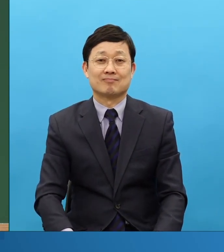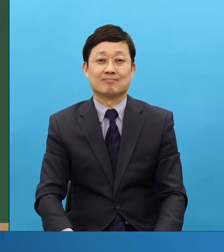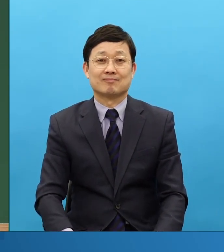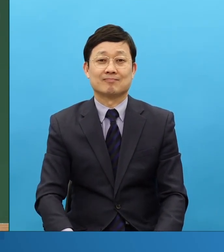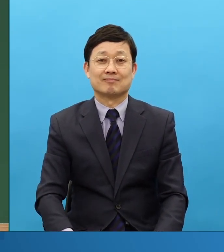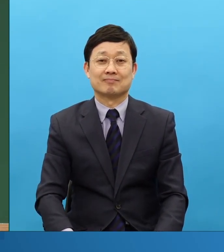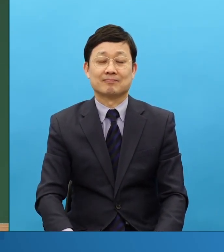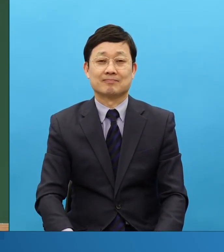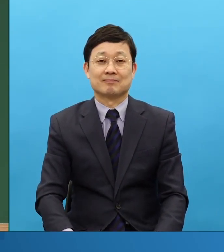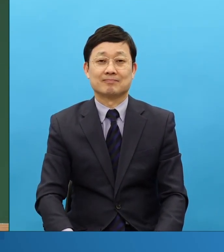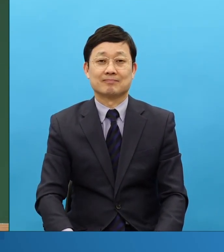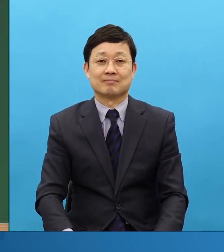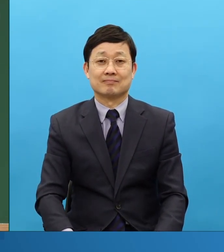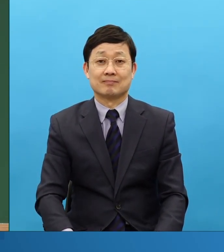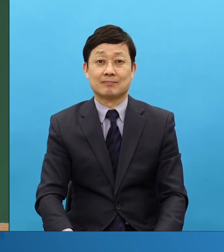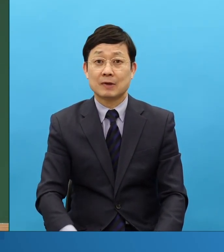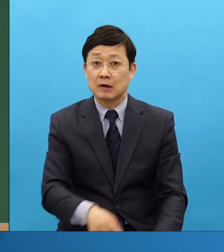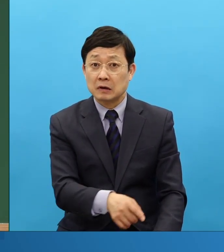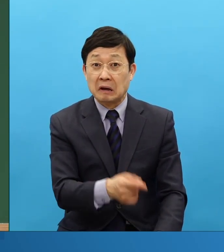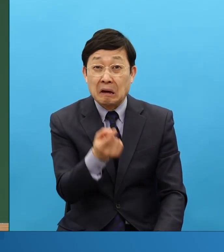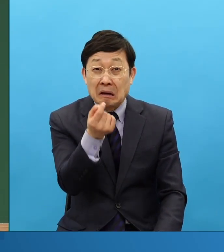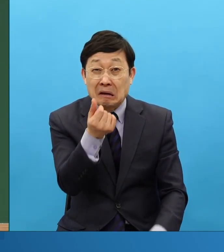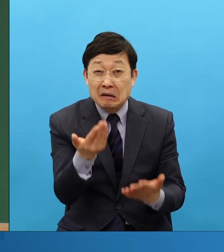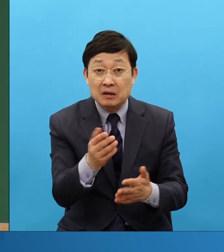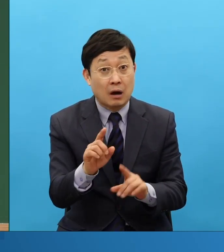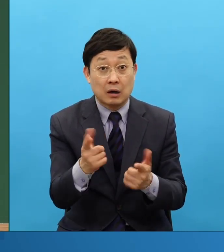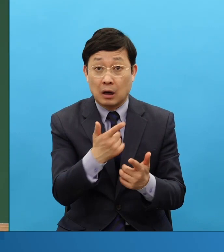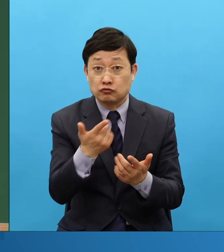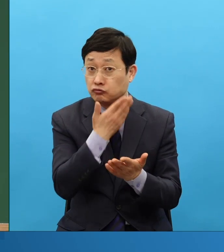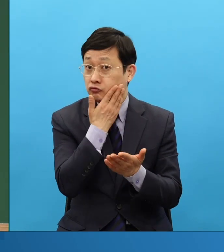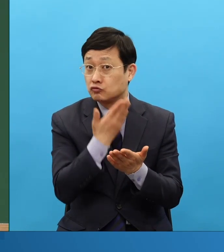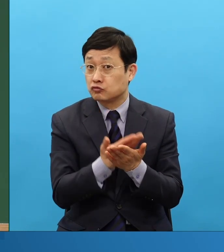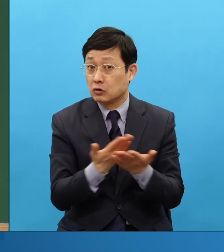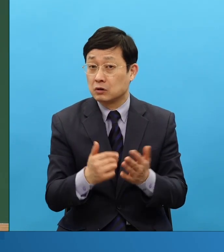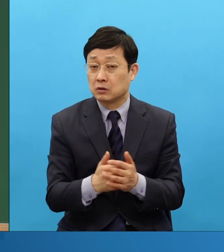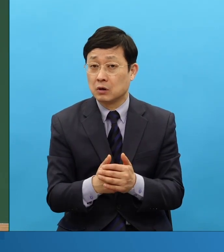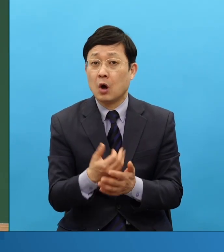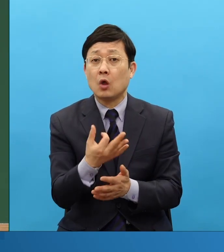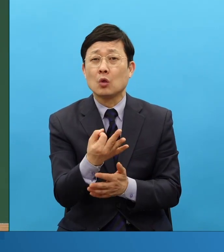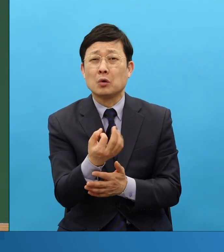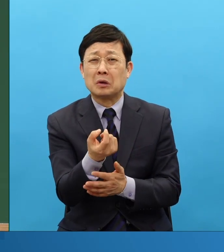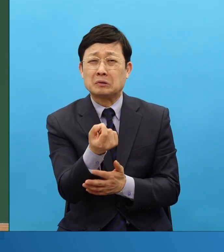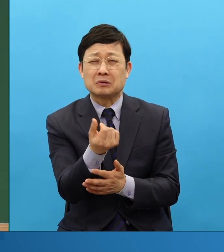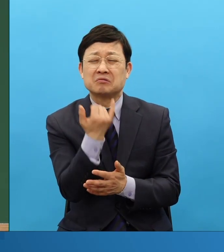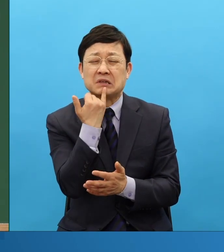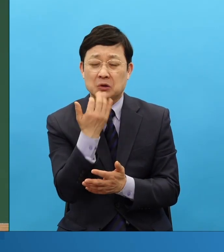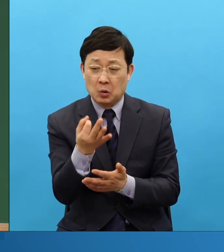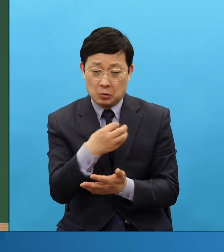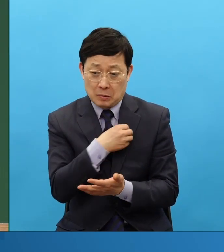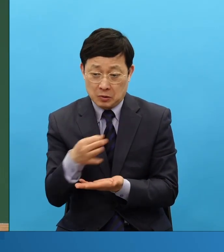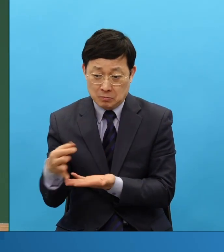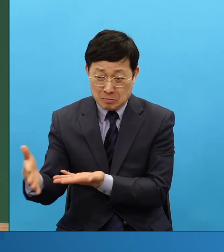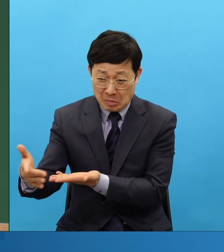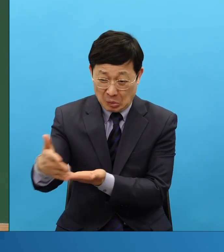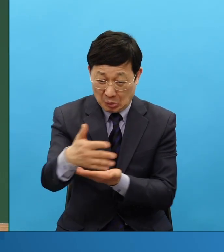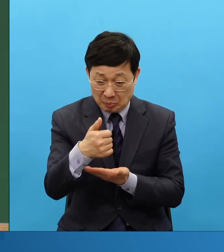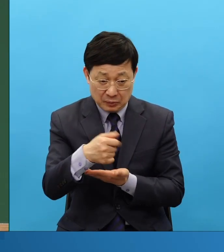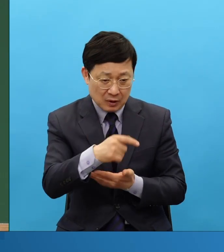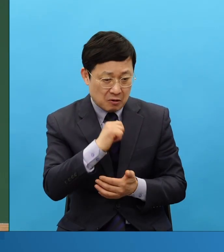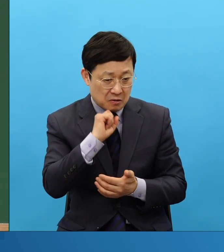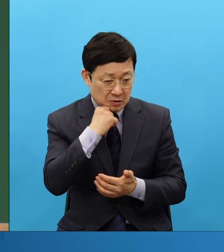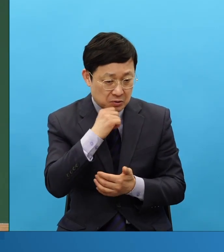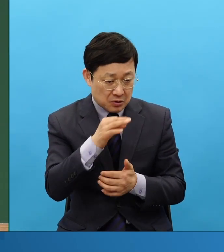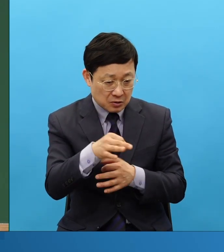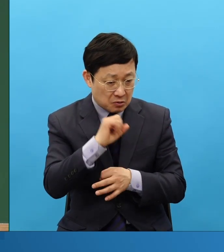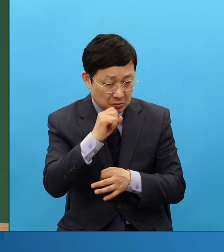lack preparations. 그거 작은 일 아닙니다. 여러분 꼭 그게 돈 XY잖아요. 여러분 진짜 기도한다면 아주 간단한 얘기입니다. And with the